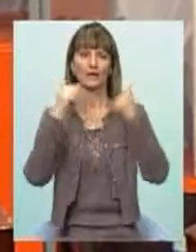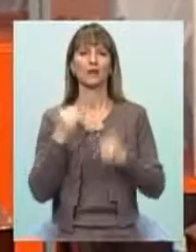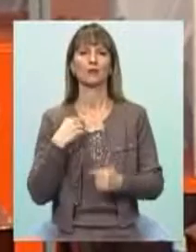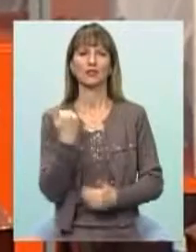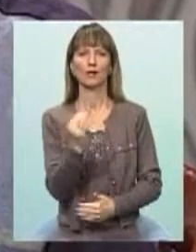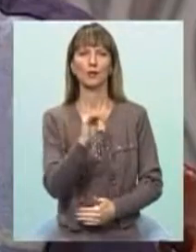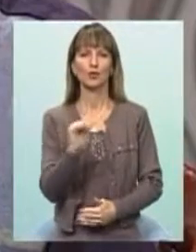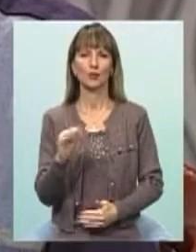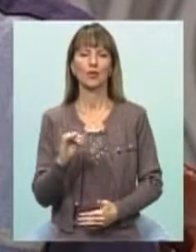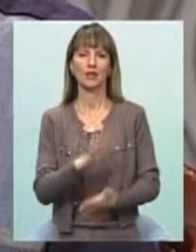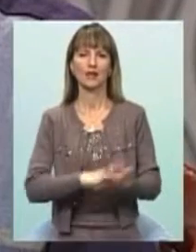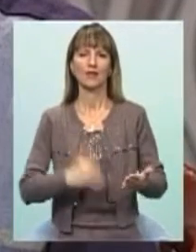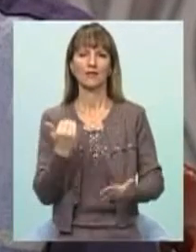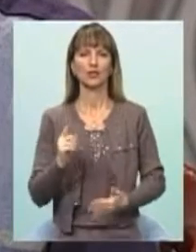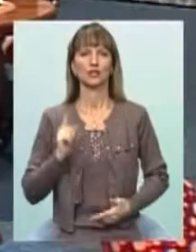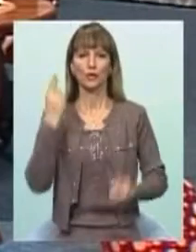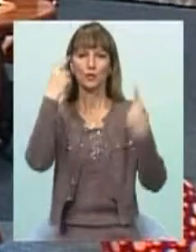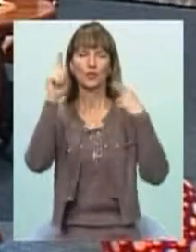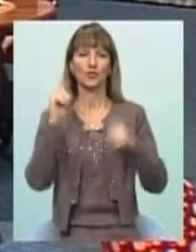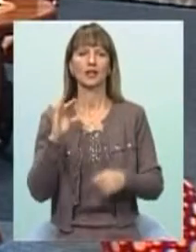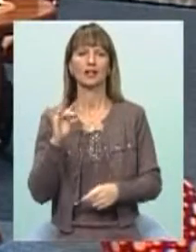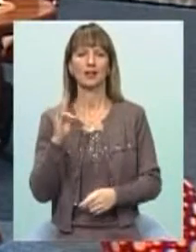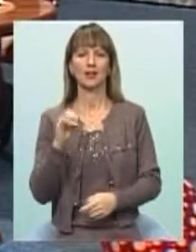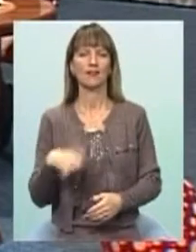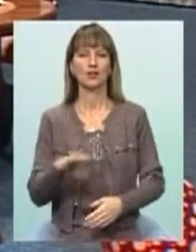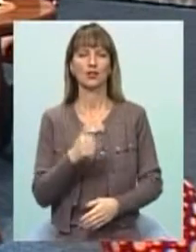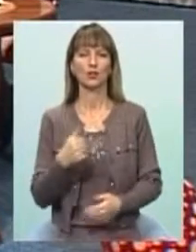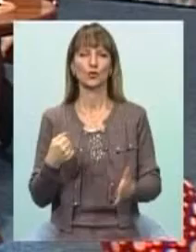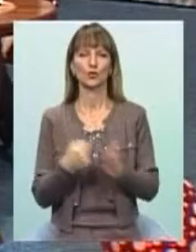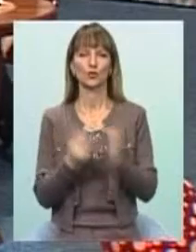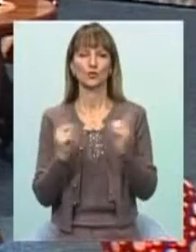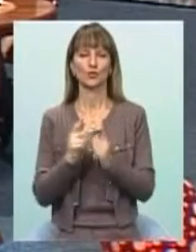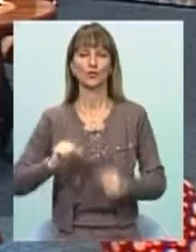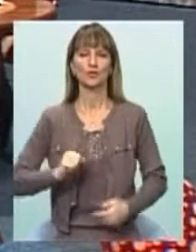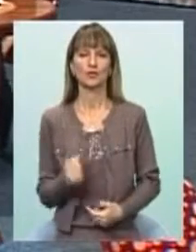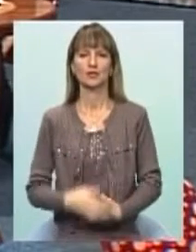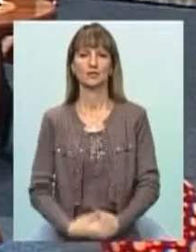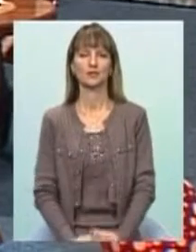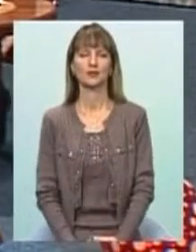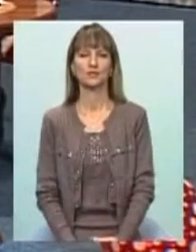вами прощаємося. Далі вас чекає мультфільм. На все добре. До зустрічі, друзі.